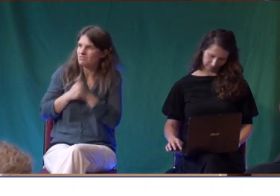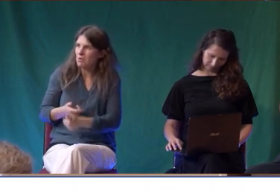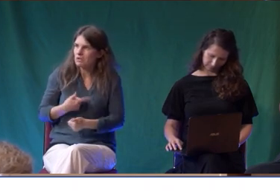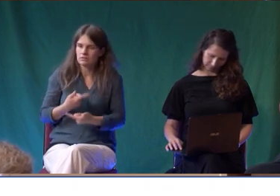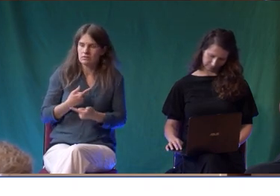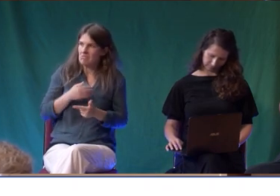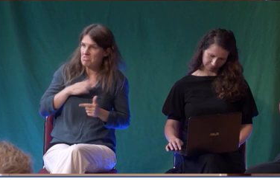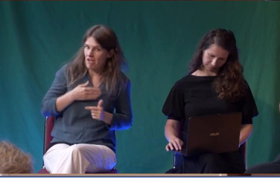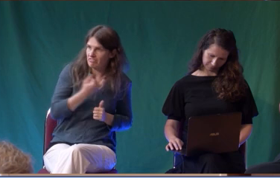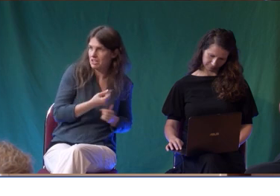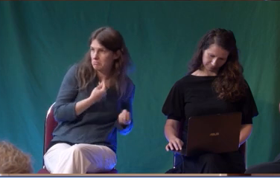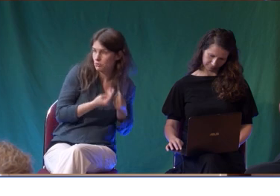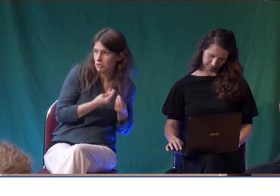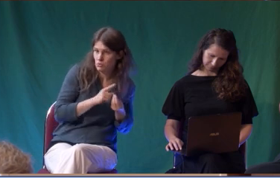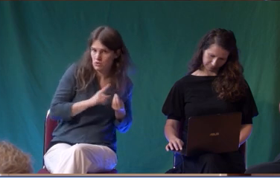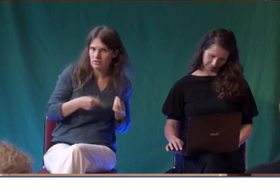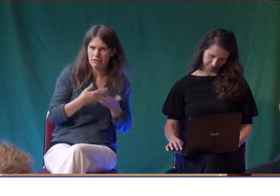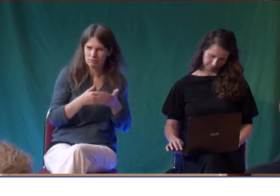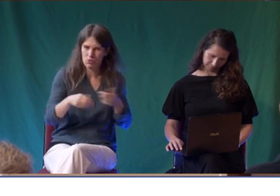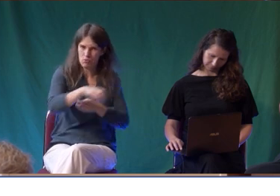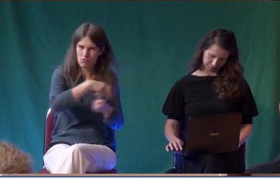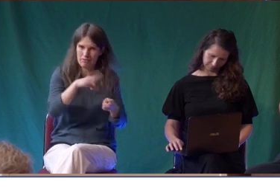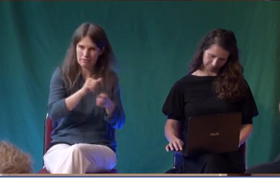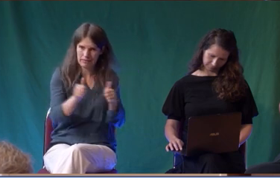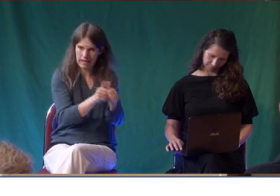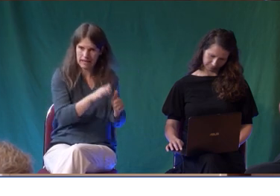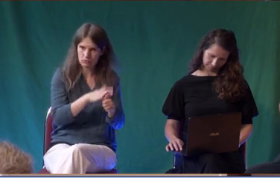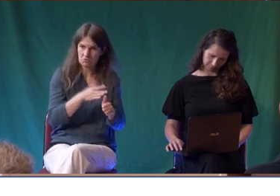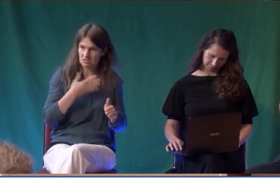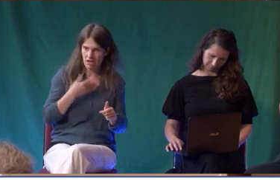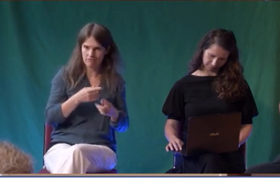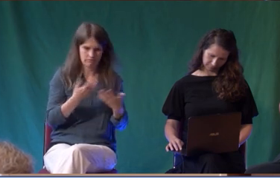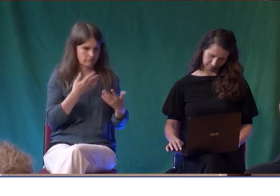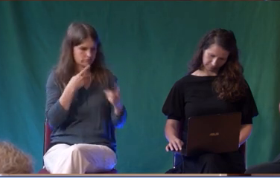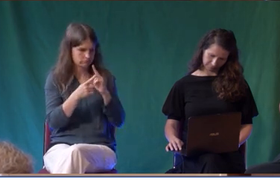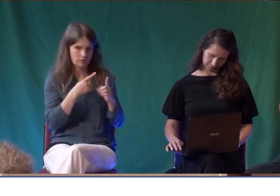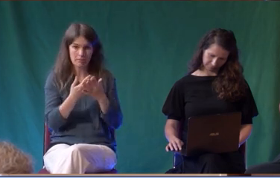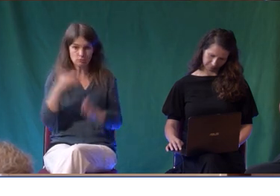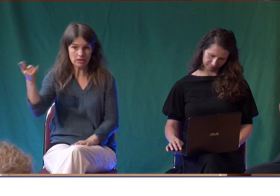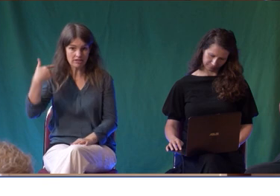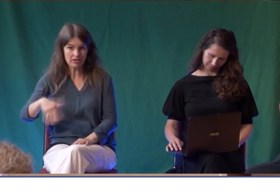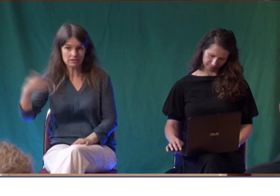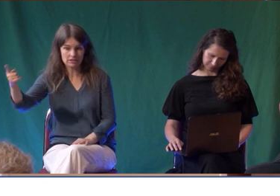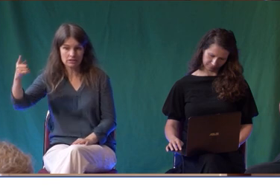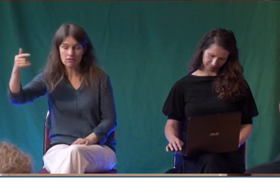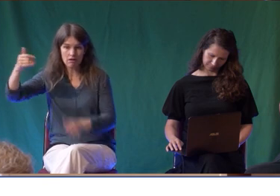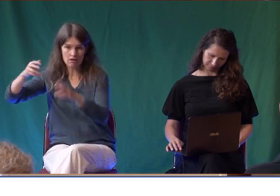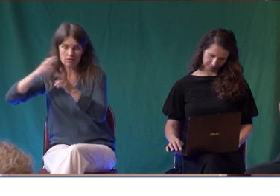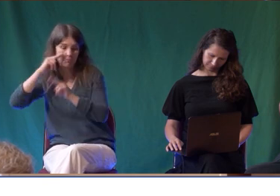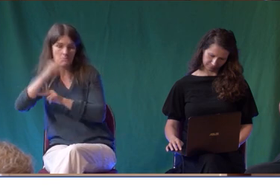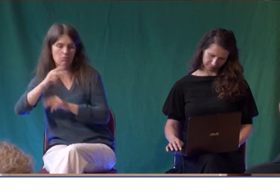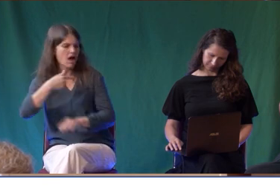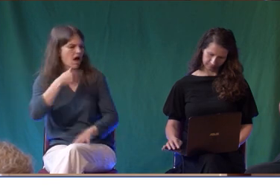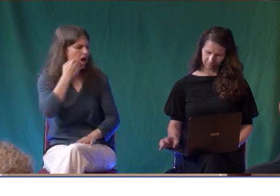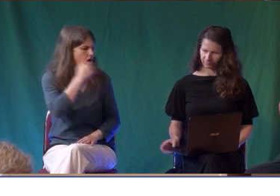noch besprechen dürfen zum Beispiel wenn bekleidete Umgänge sind wenn dann der Mutter vorgeworfen wird dass sie das Kind überfordert wenn sie